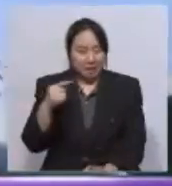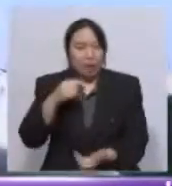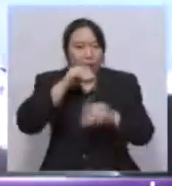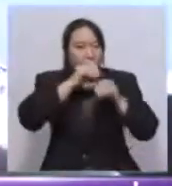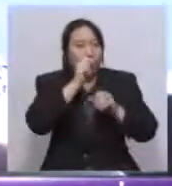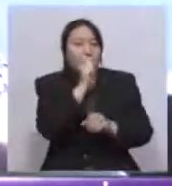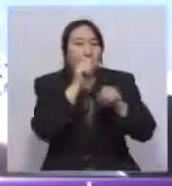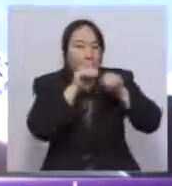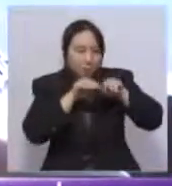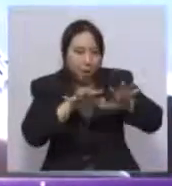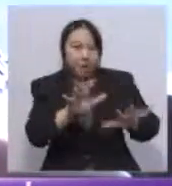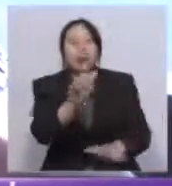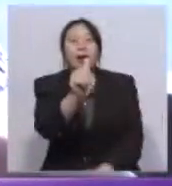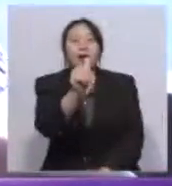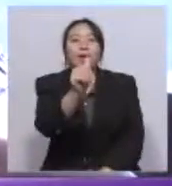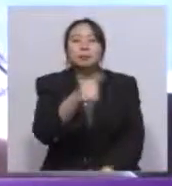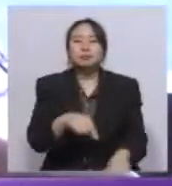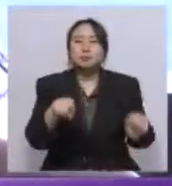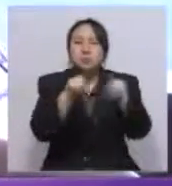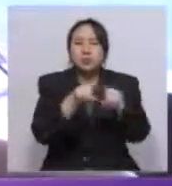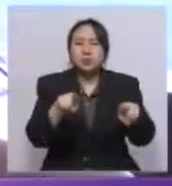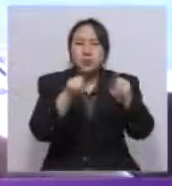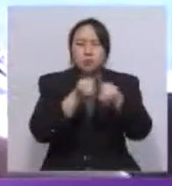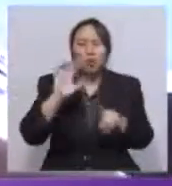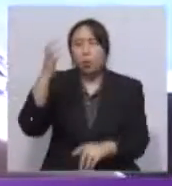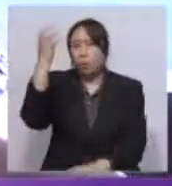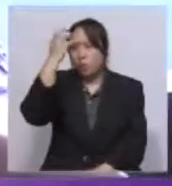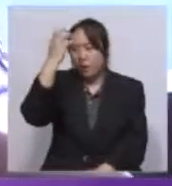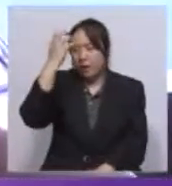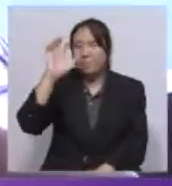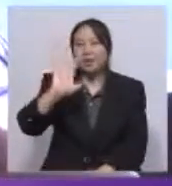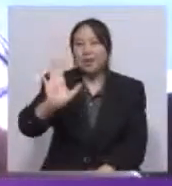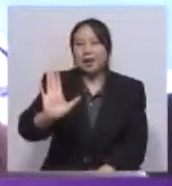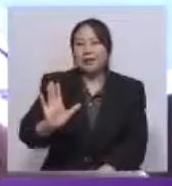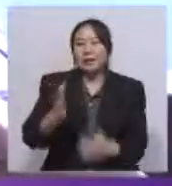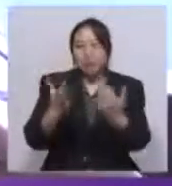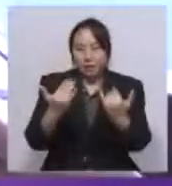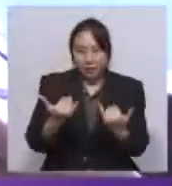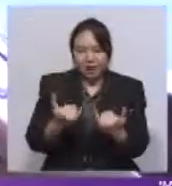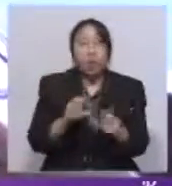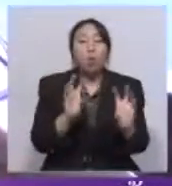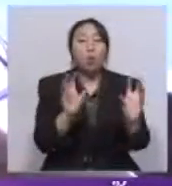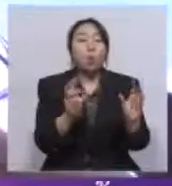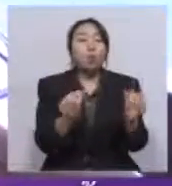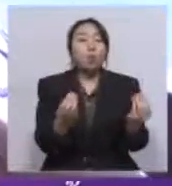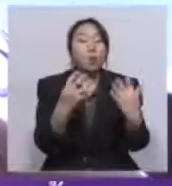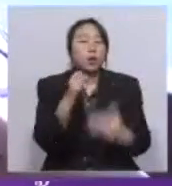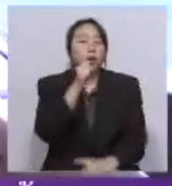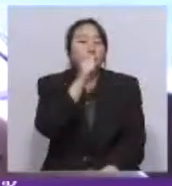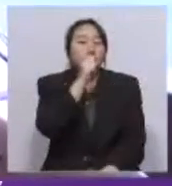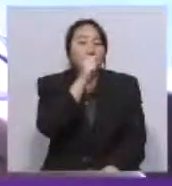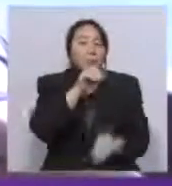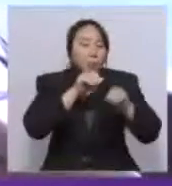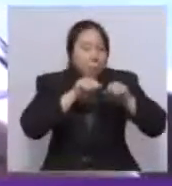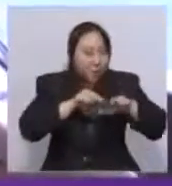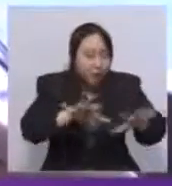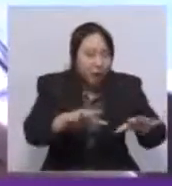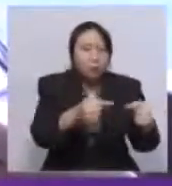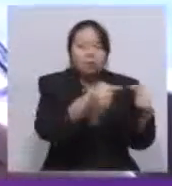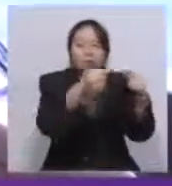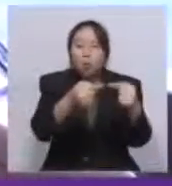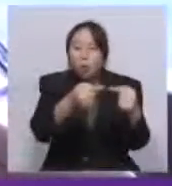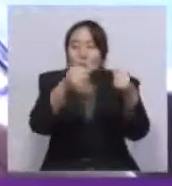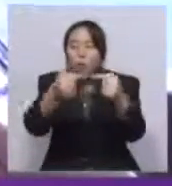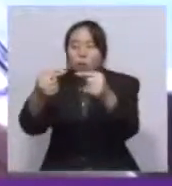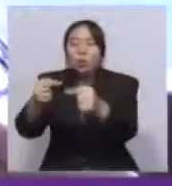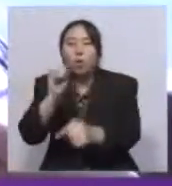การได้ซึ่งไม่ใช่เชิงสารคดีเหมือนกับของทางโทรทัศน์ฉะนั้นการที่นำไปบอกต่อในรายการทางวิทยุก็คือสามารถบอกต่อไปได้เรื่อยๆนะคะตาม